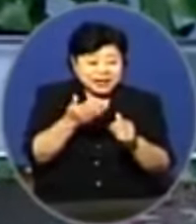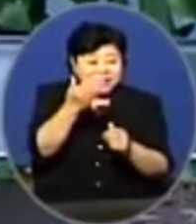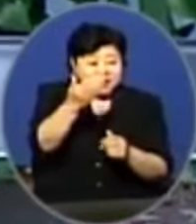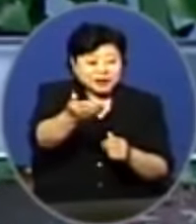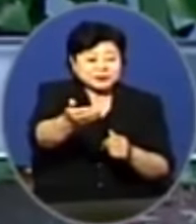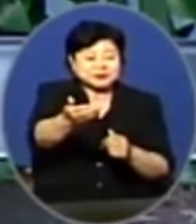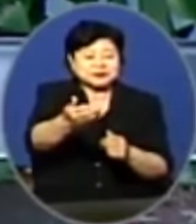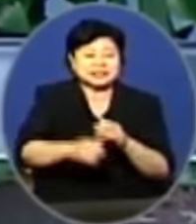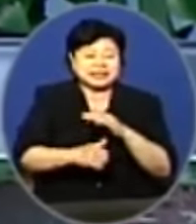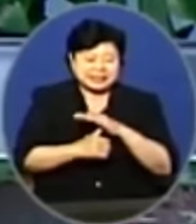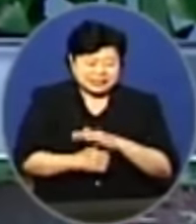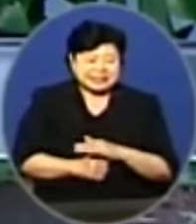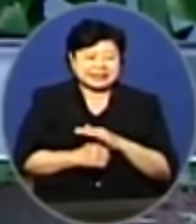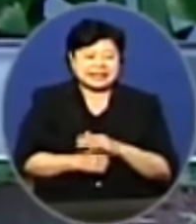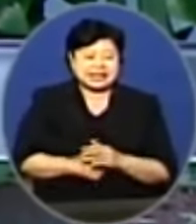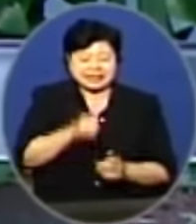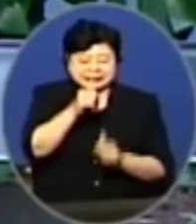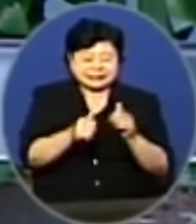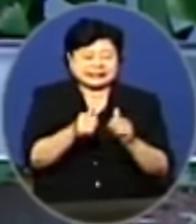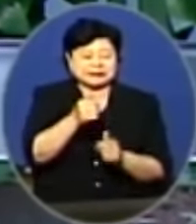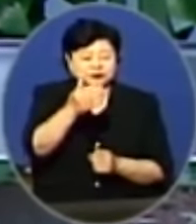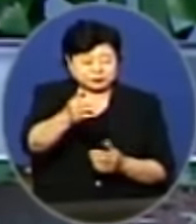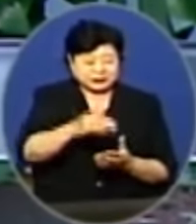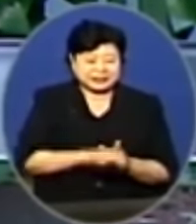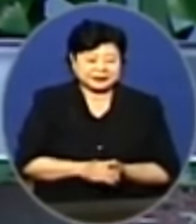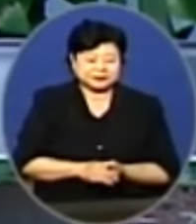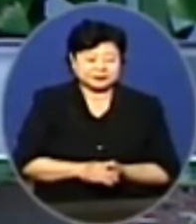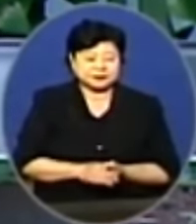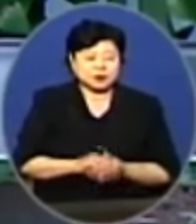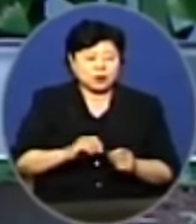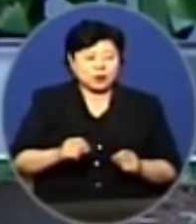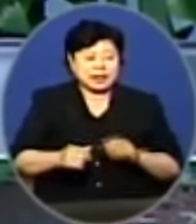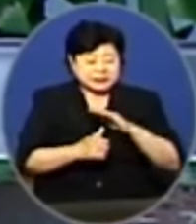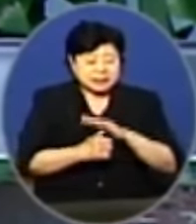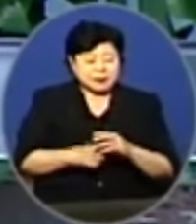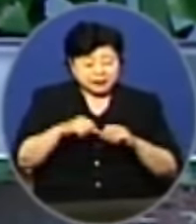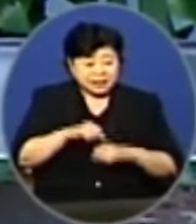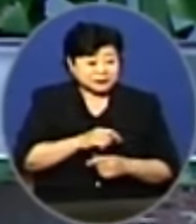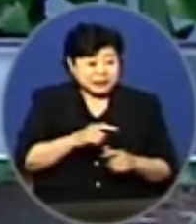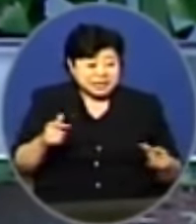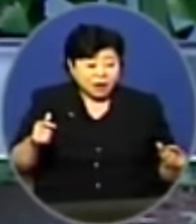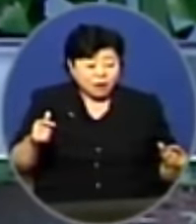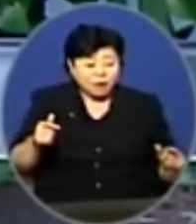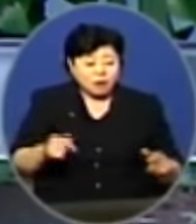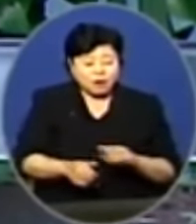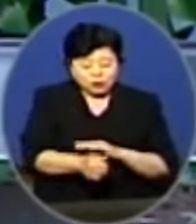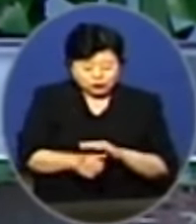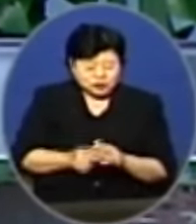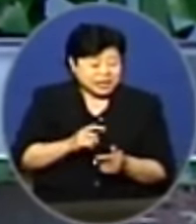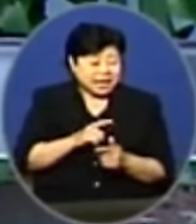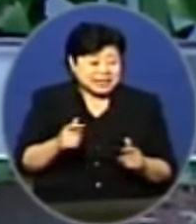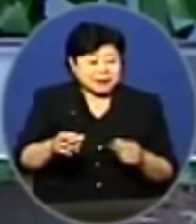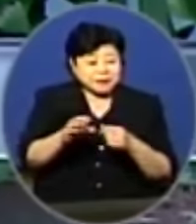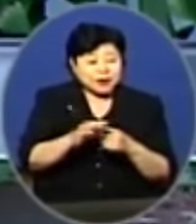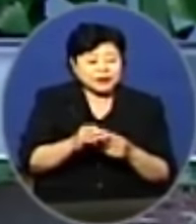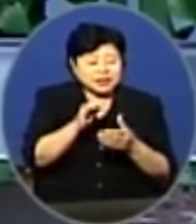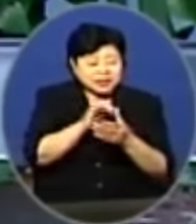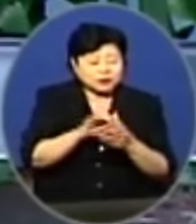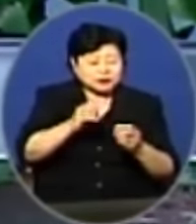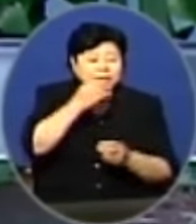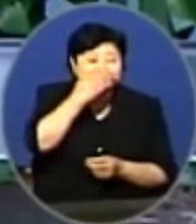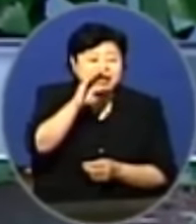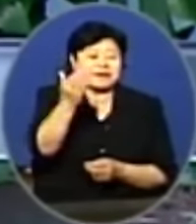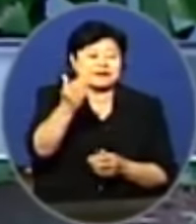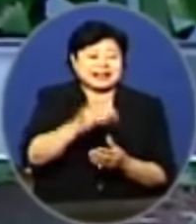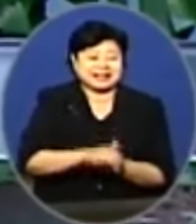여러분을 인내의 시험을 꼭 쳐보는 것입니다. 오래 참아서 낙심하지 않고 뒤로 물러가지 아니하면 그 기도는